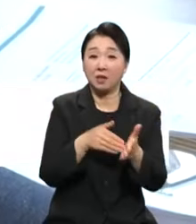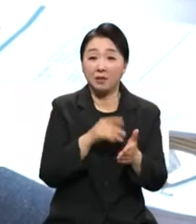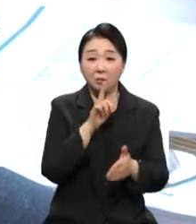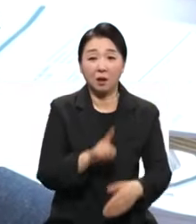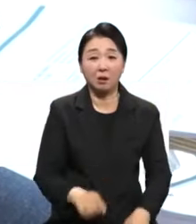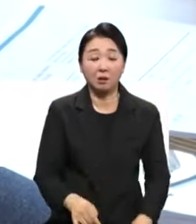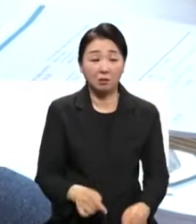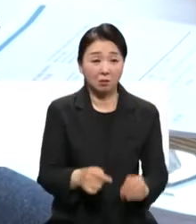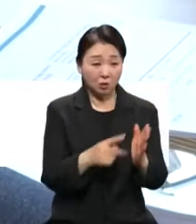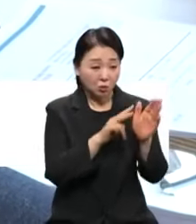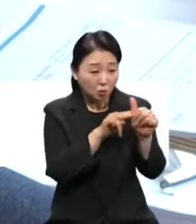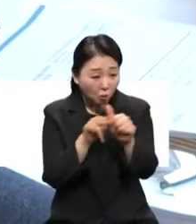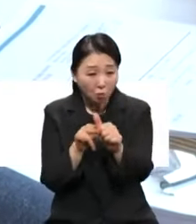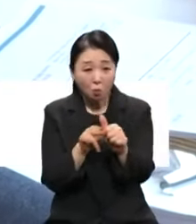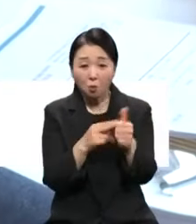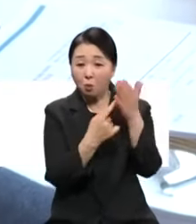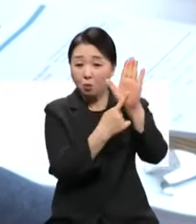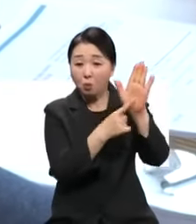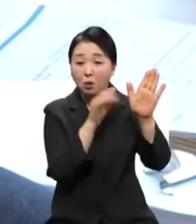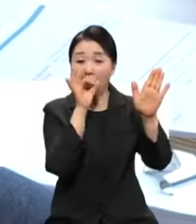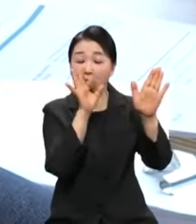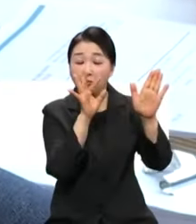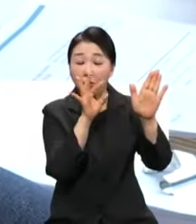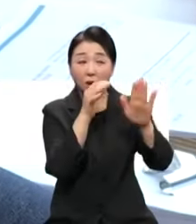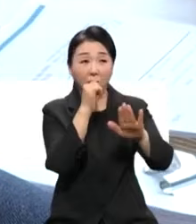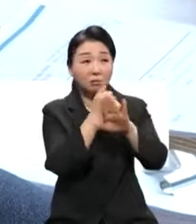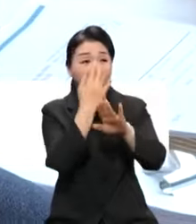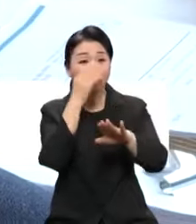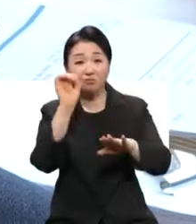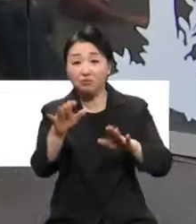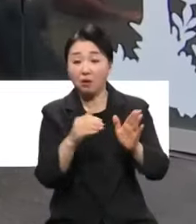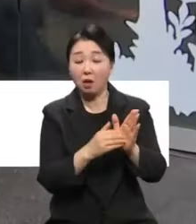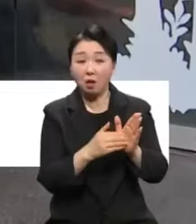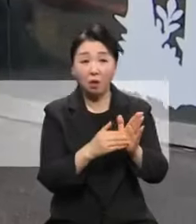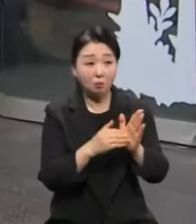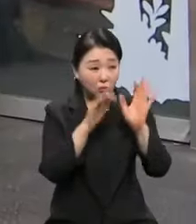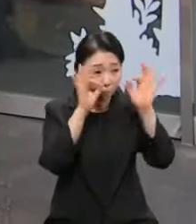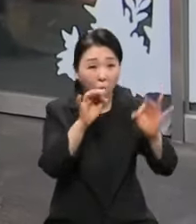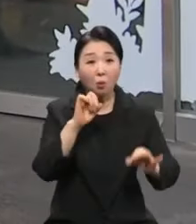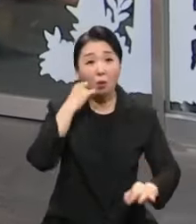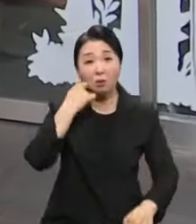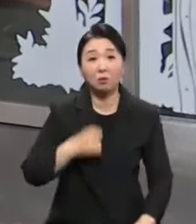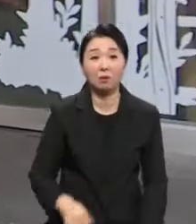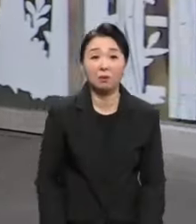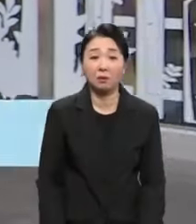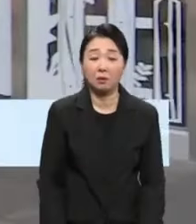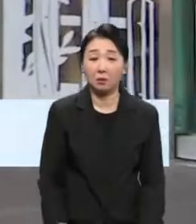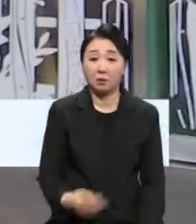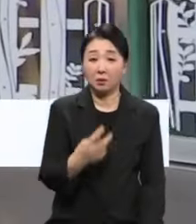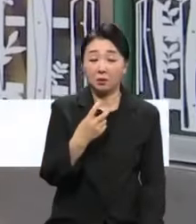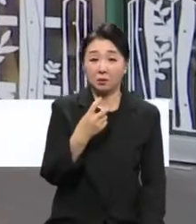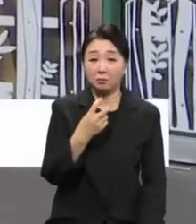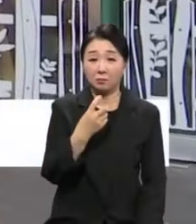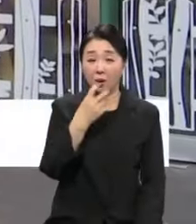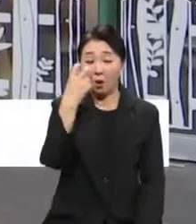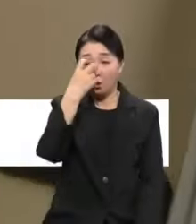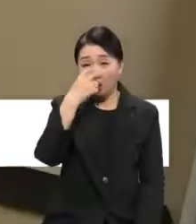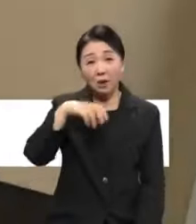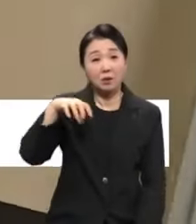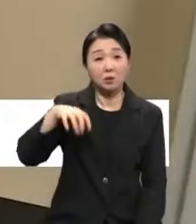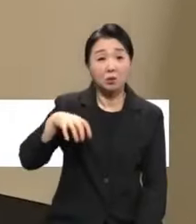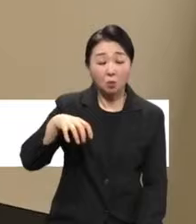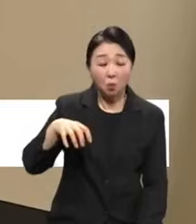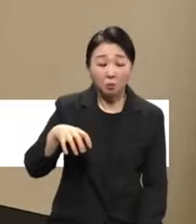공개할 수 없다. 라고 그냥 무시해버리면 볼 수가 없어요. 관리소 측은 서울주택도시공사의 승인을